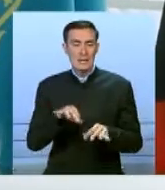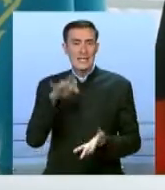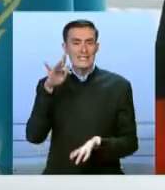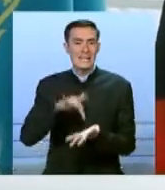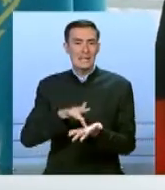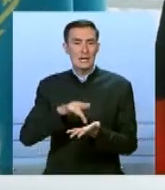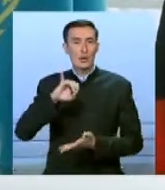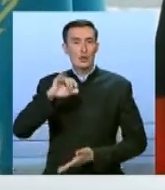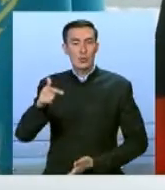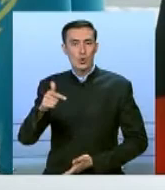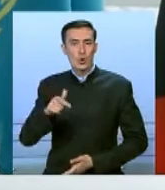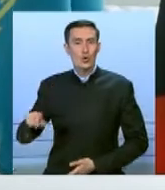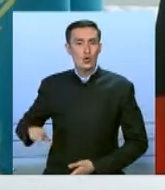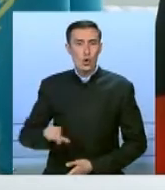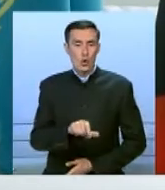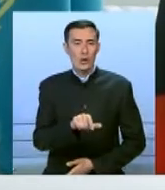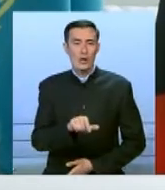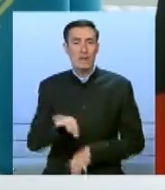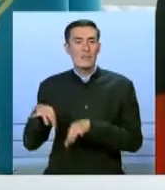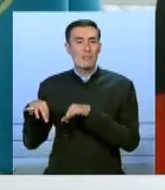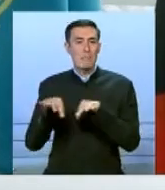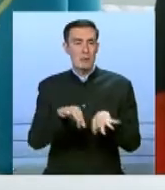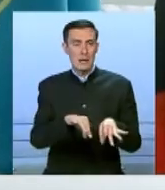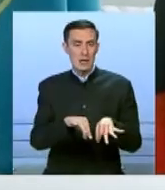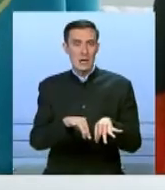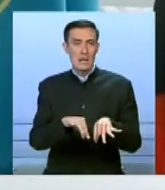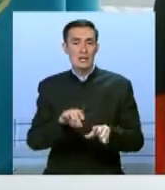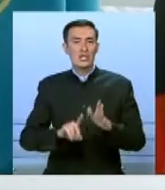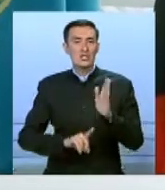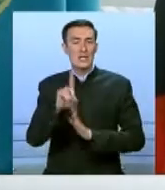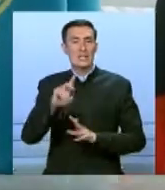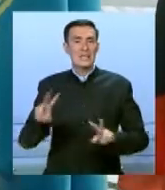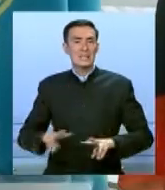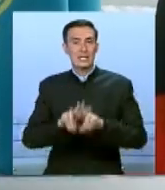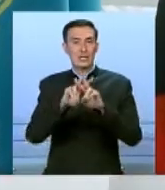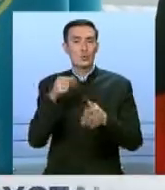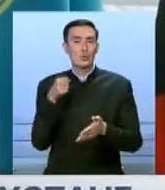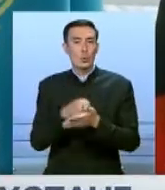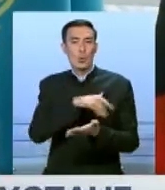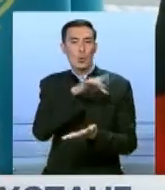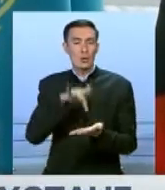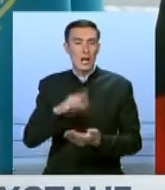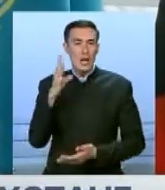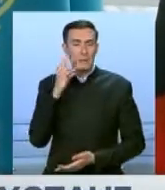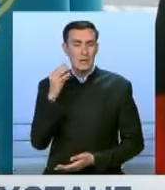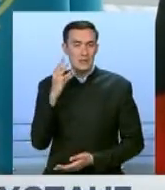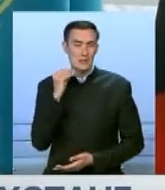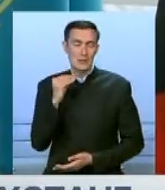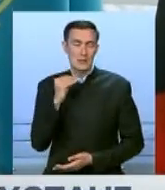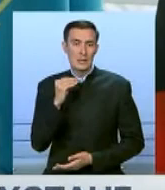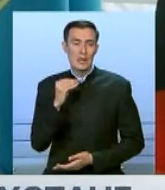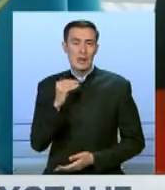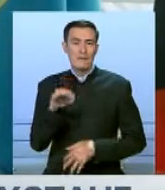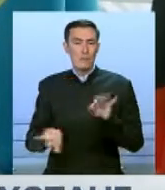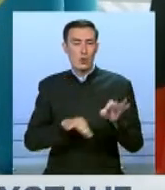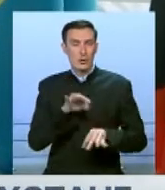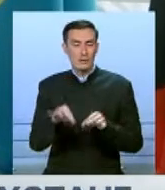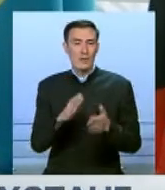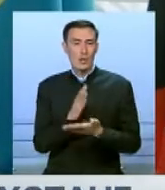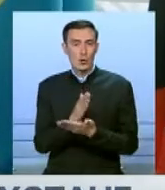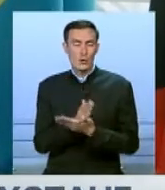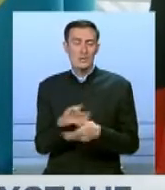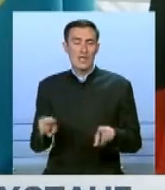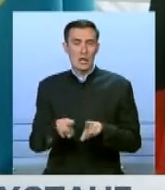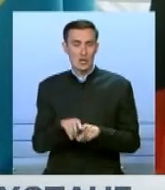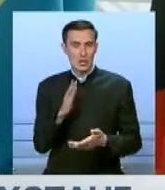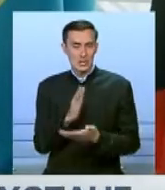«Центр-Юг». Это дорога, автомобильная дорога с Астаны в Алмату. В пайплайне проектов он сидит.